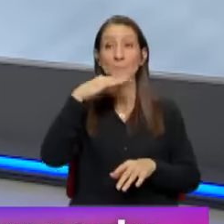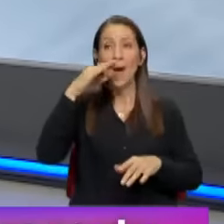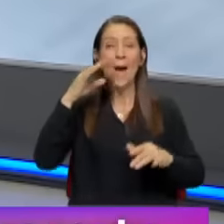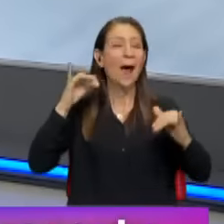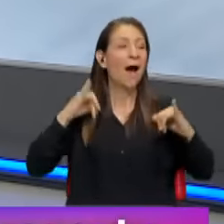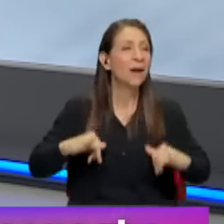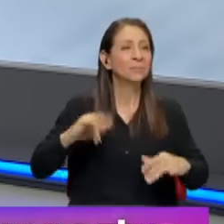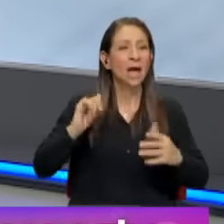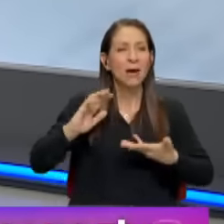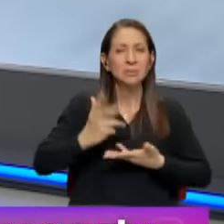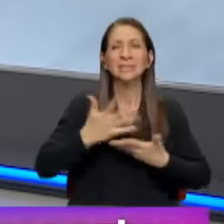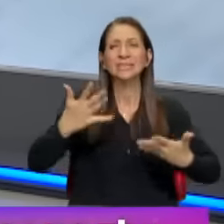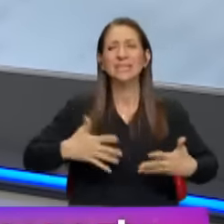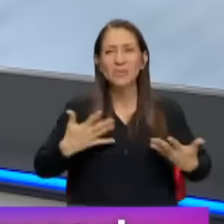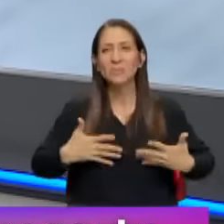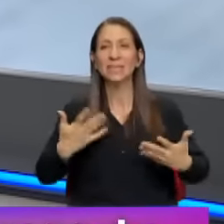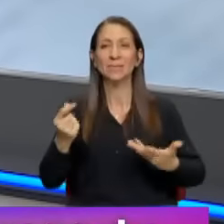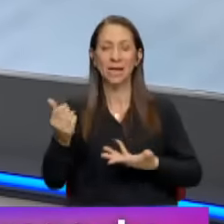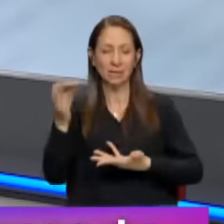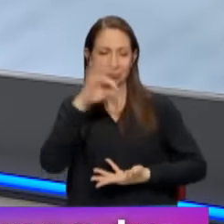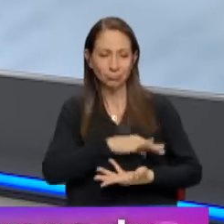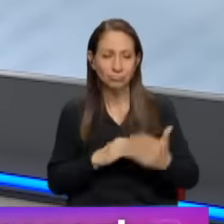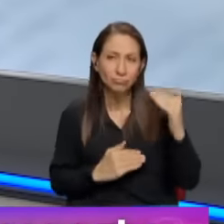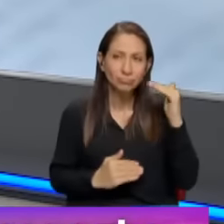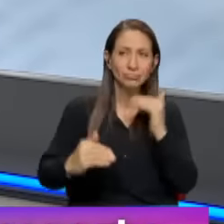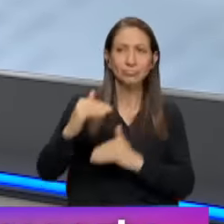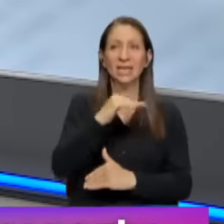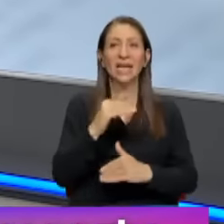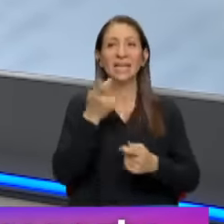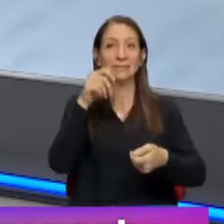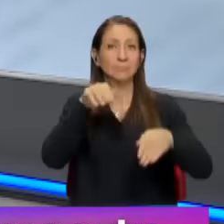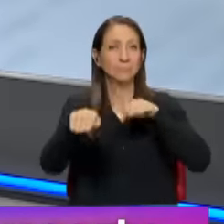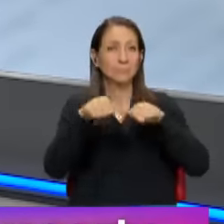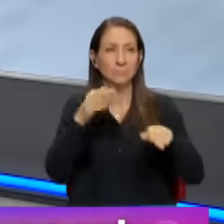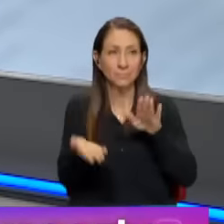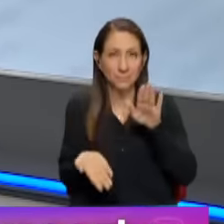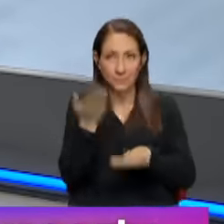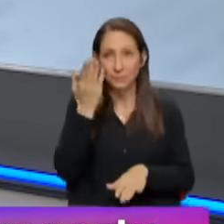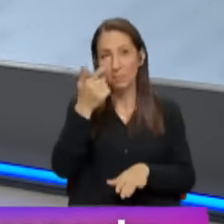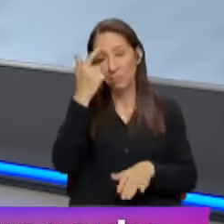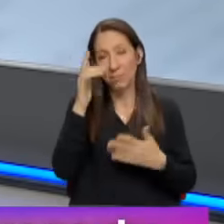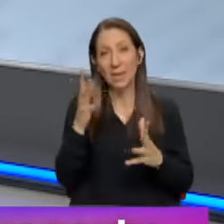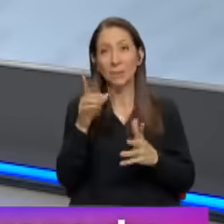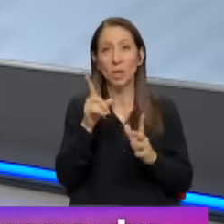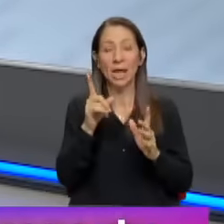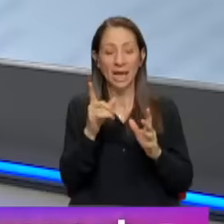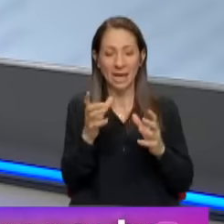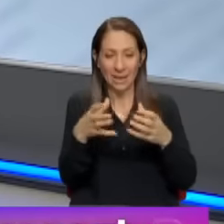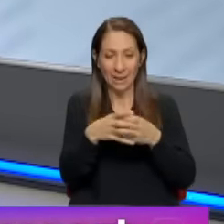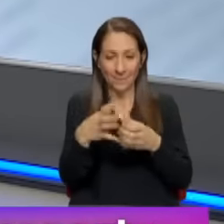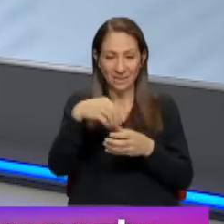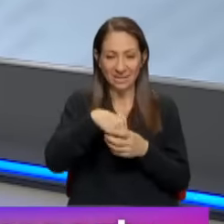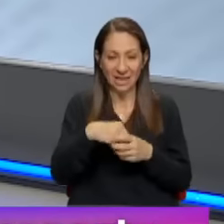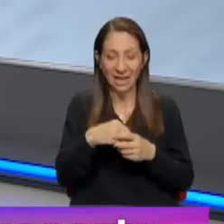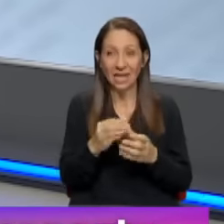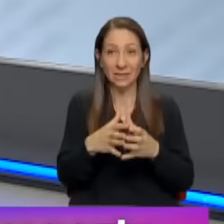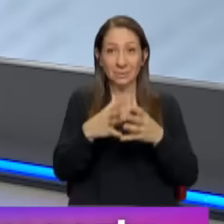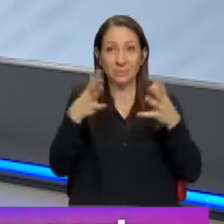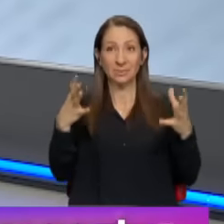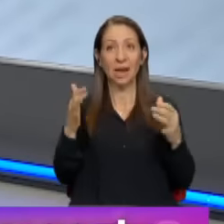yapması, turizmcilerin sevmesi ya da kazançlarının artması, istihdam alanlarında belki böyle kapasiteyi arttırma konusunda